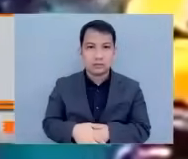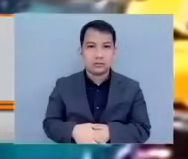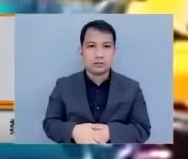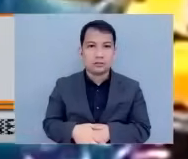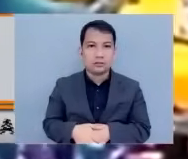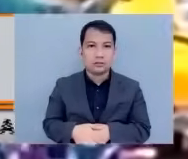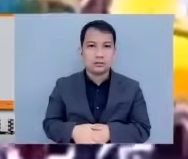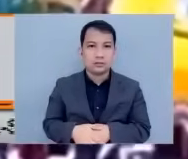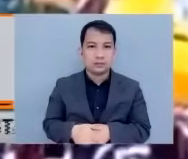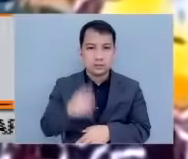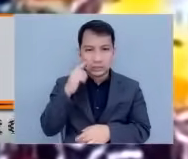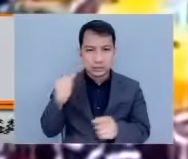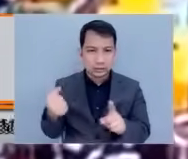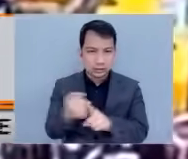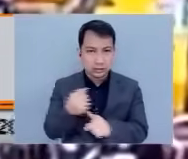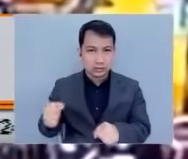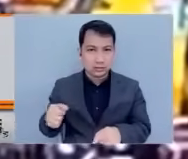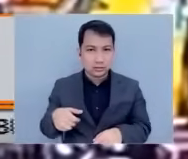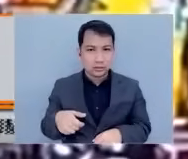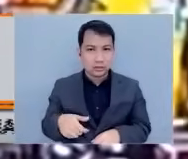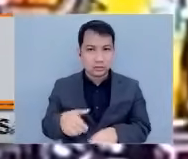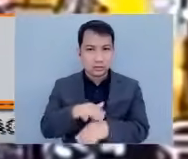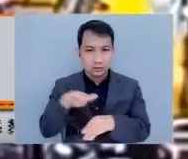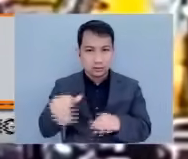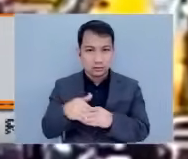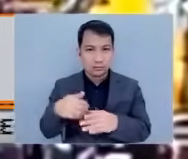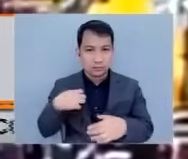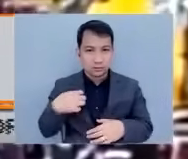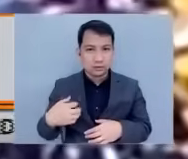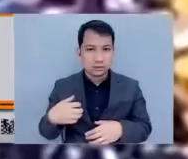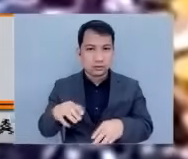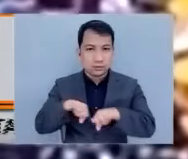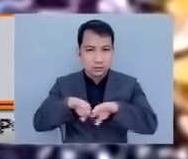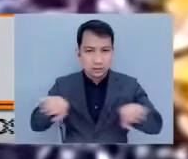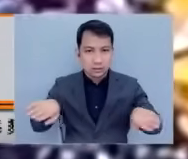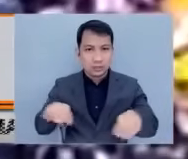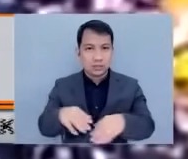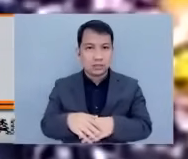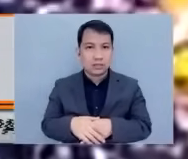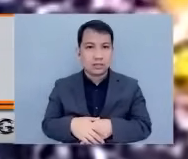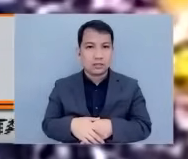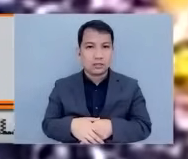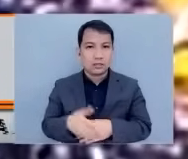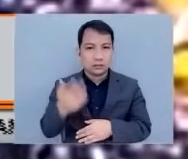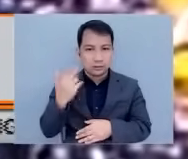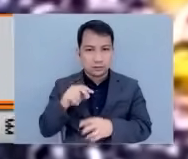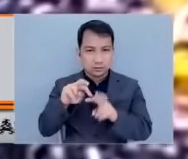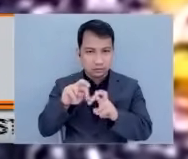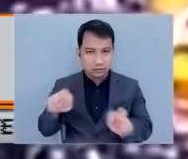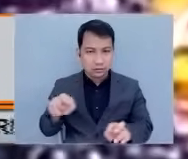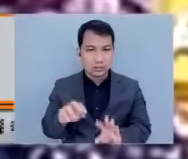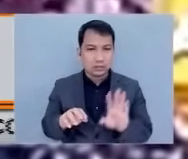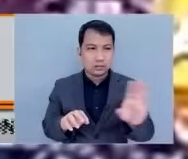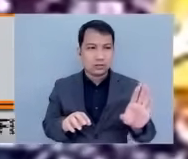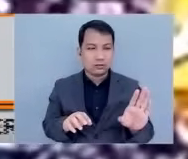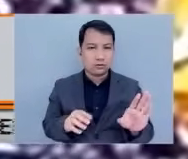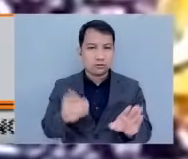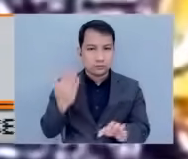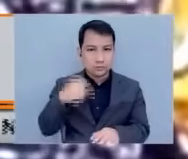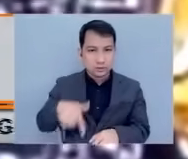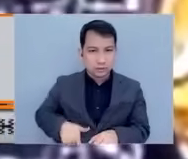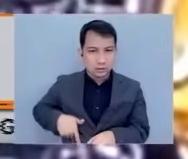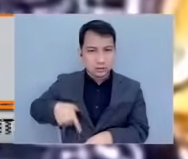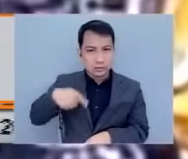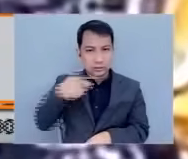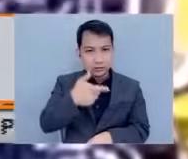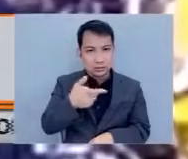ng eksena dahil namagitan na ang mga pulis at inawat ang dalawa. Lumalabas sa investigasyon na unang nanutok ng baril ang dalawang Indian